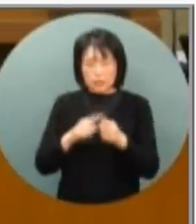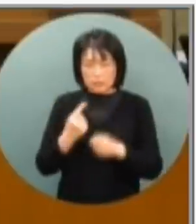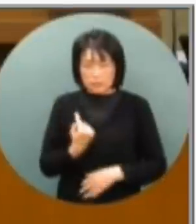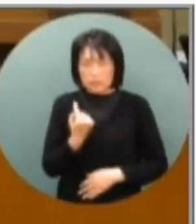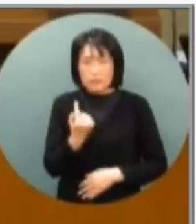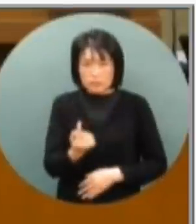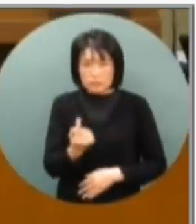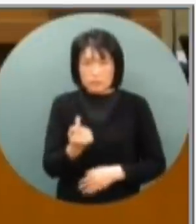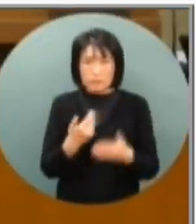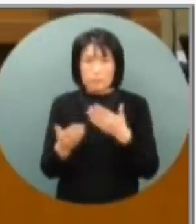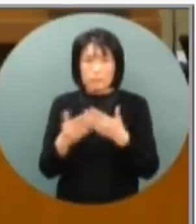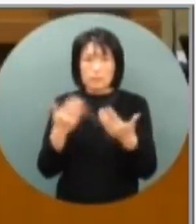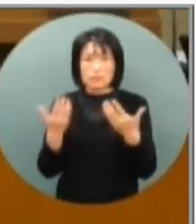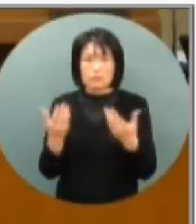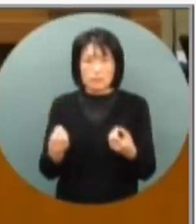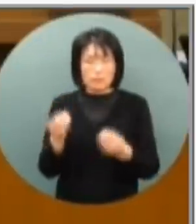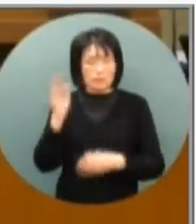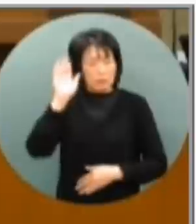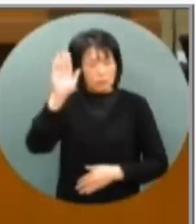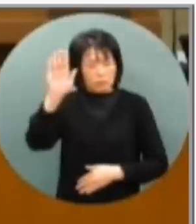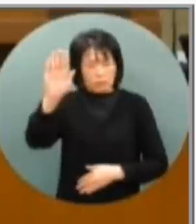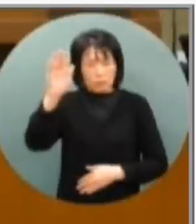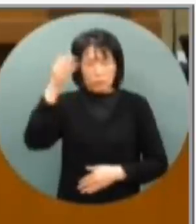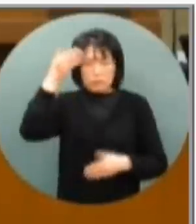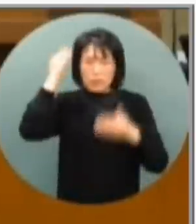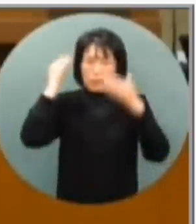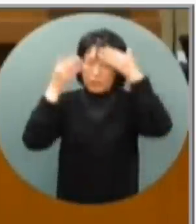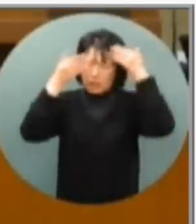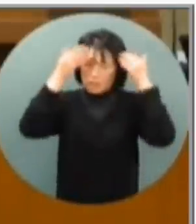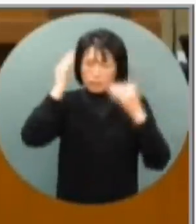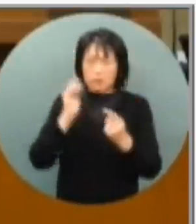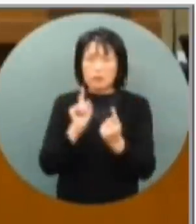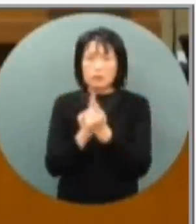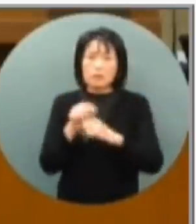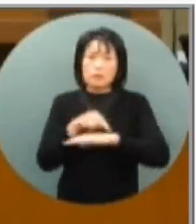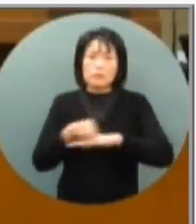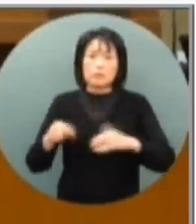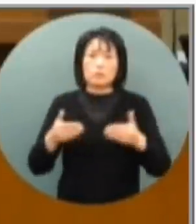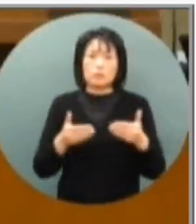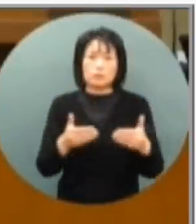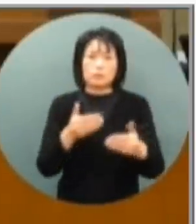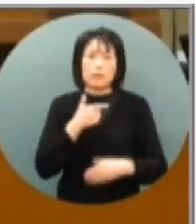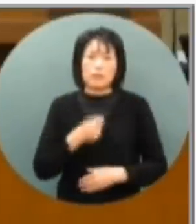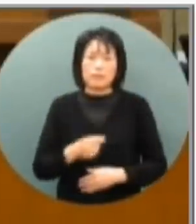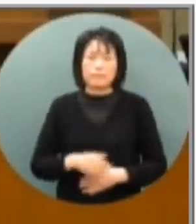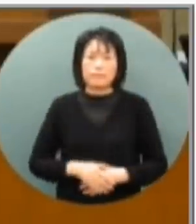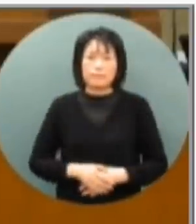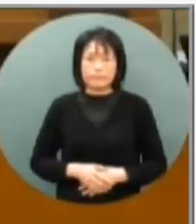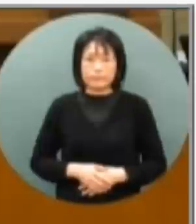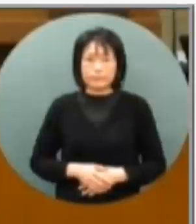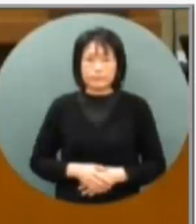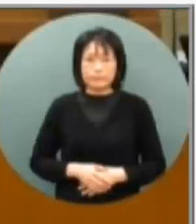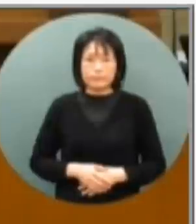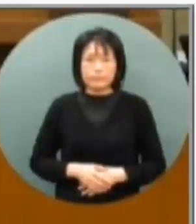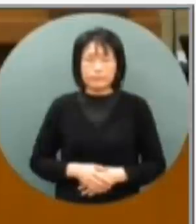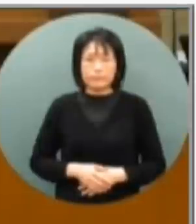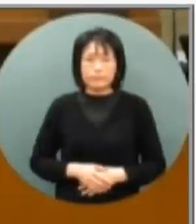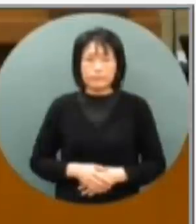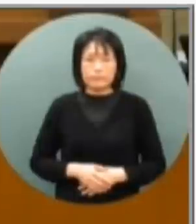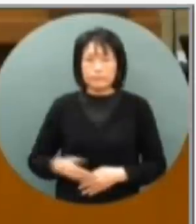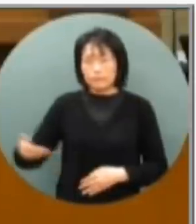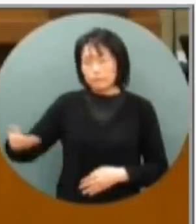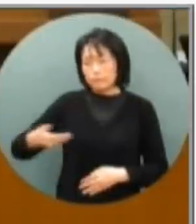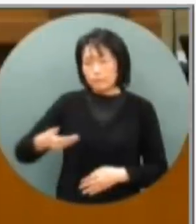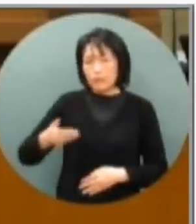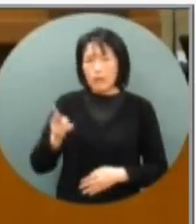こともありますし、まあ、今後とも丁寧に、対策を進めてまいりたいと思います。まあ、それで、お尋ね の、 あのハンセ